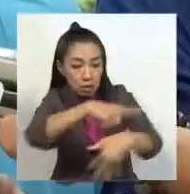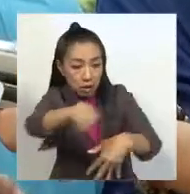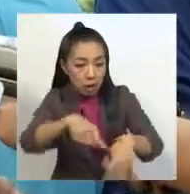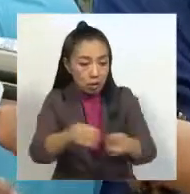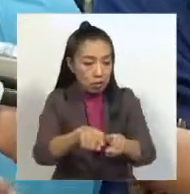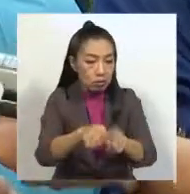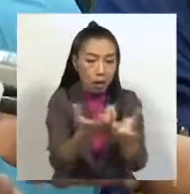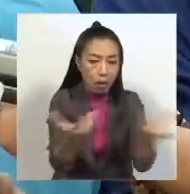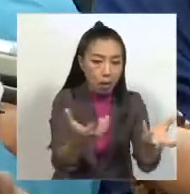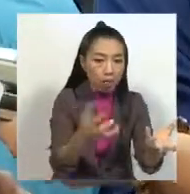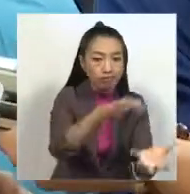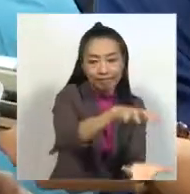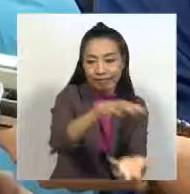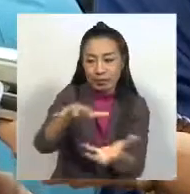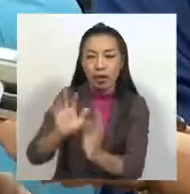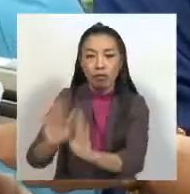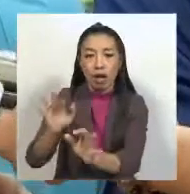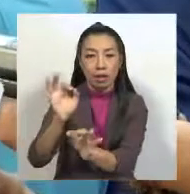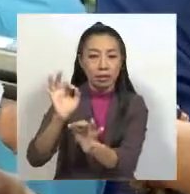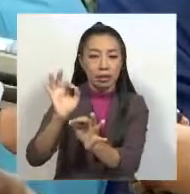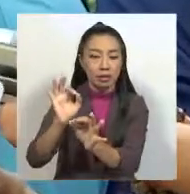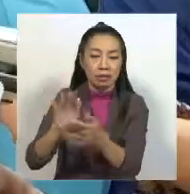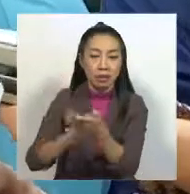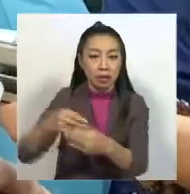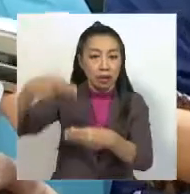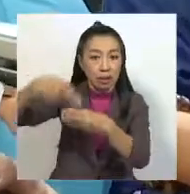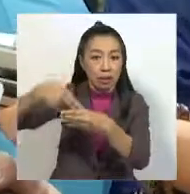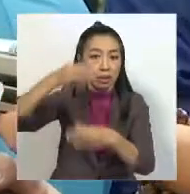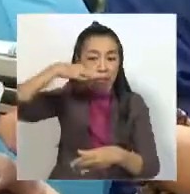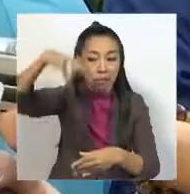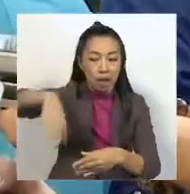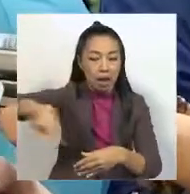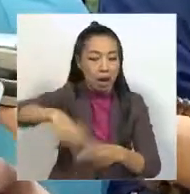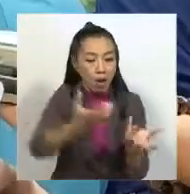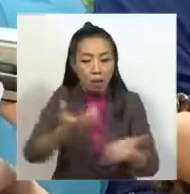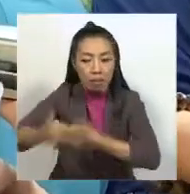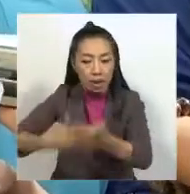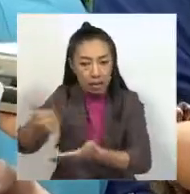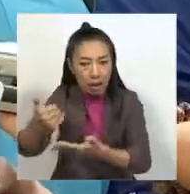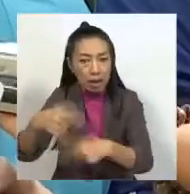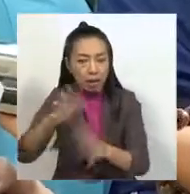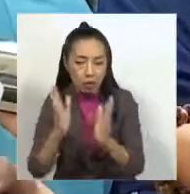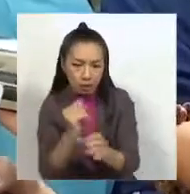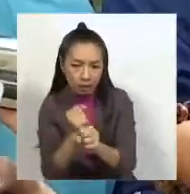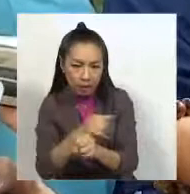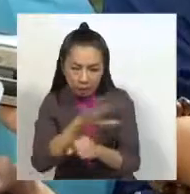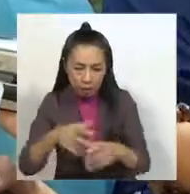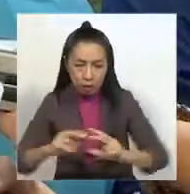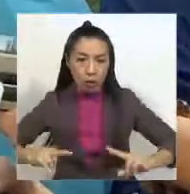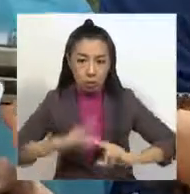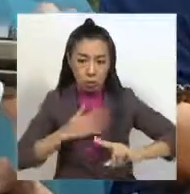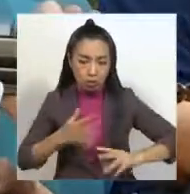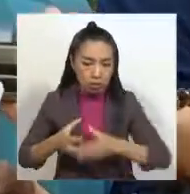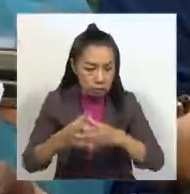ชนนะครับรวมทั้งจะใช้หน่วยงานในสังกัดทั้งหมดในการเข้าไปดูว่าจะฟื้นฟูพื้นที่อย่างไรนะครับผมได้ห